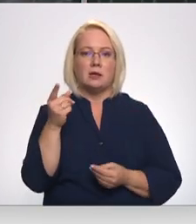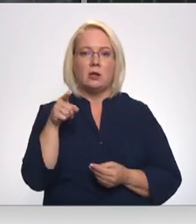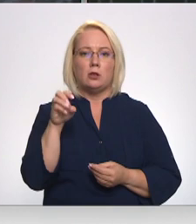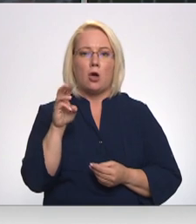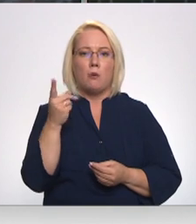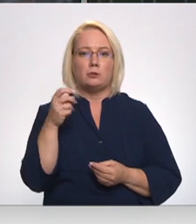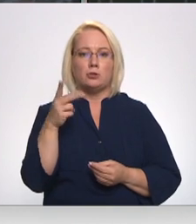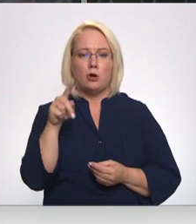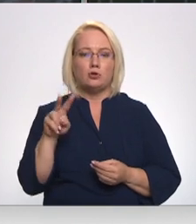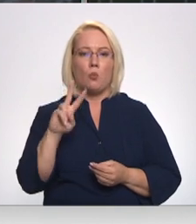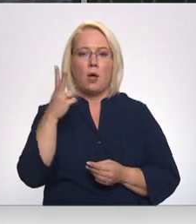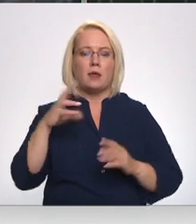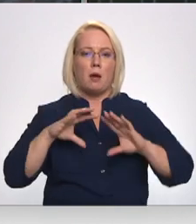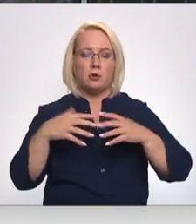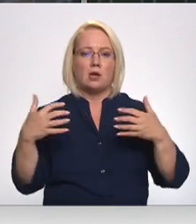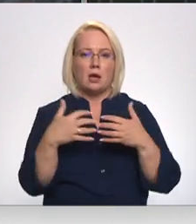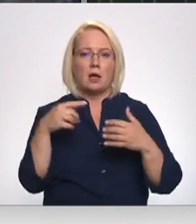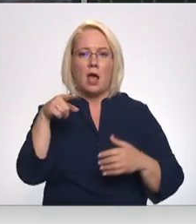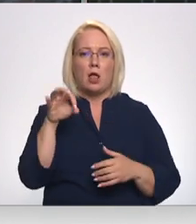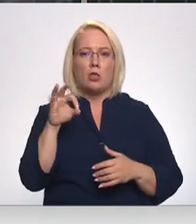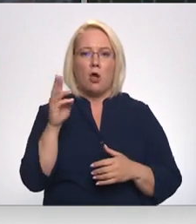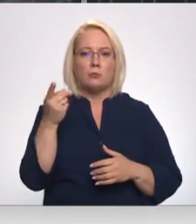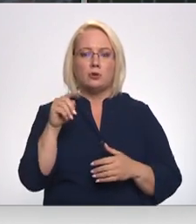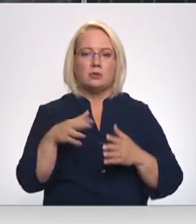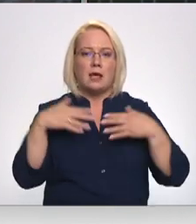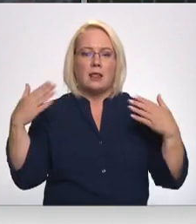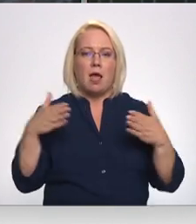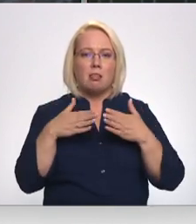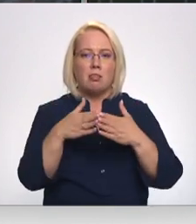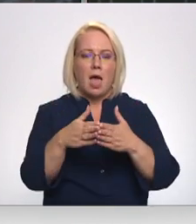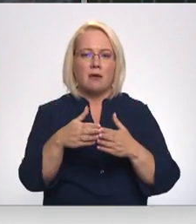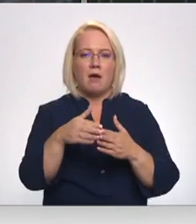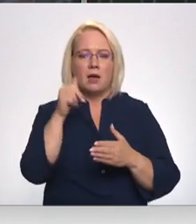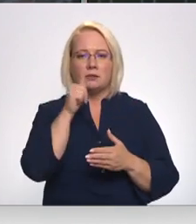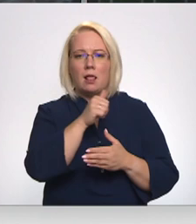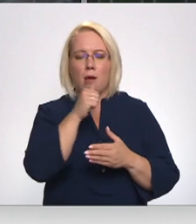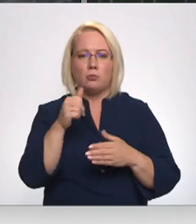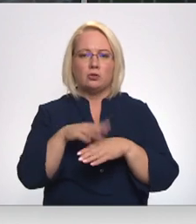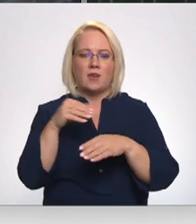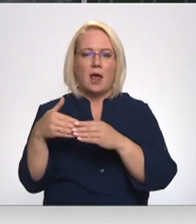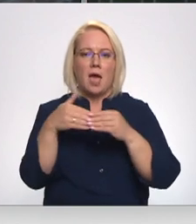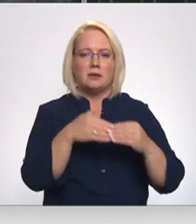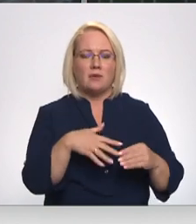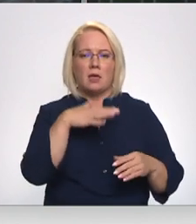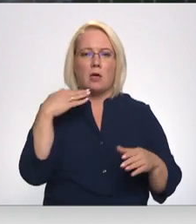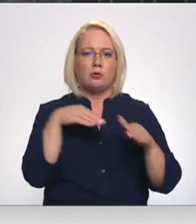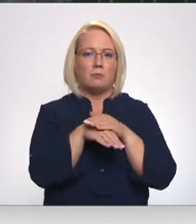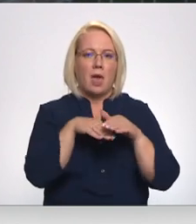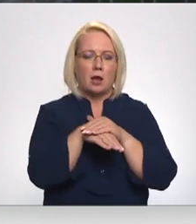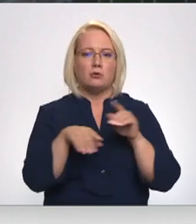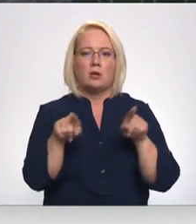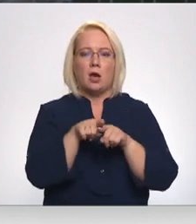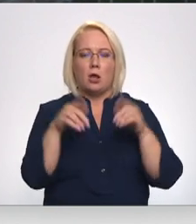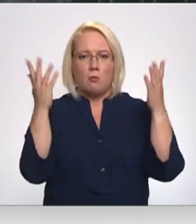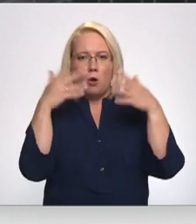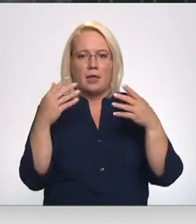Tomsons. Otrā pasaules kara gados Ēriks Tomsons liellaivās slepus uz Zviedriju aizveda simtiem bēgļu tos ar politiskās elites